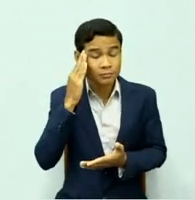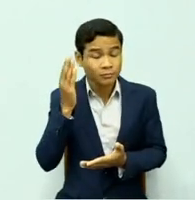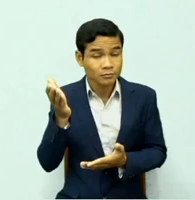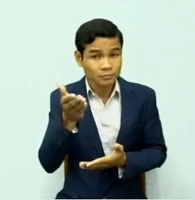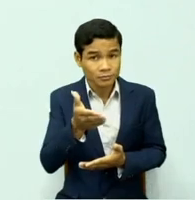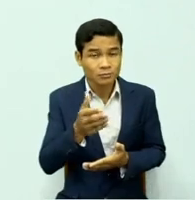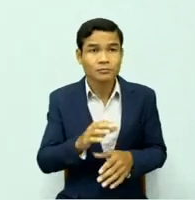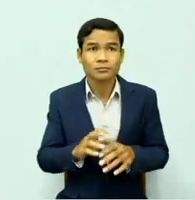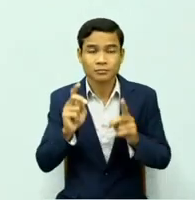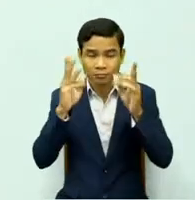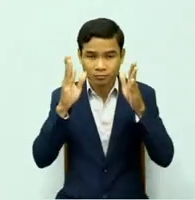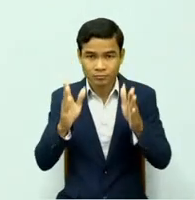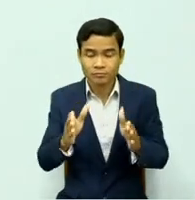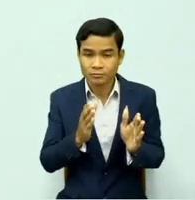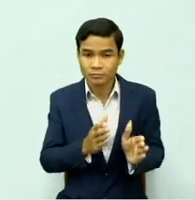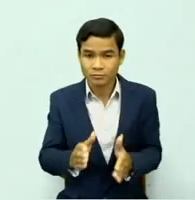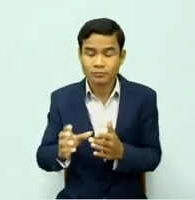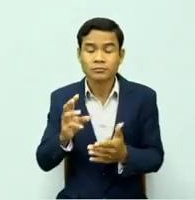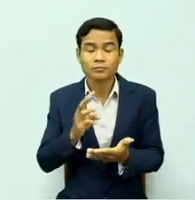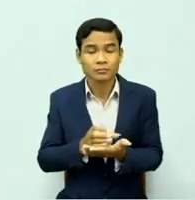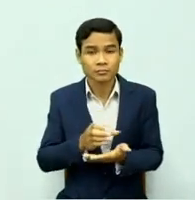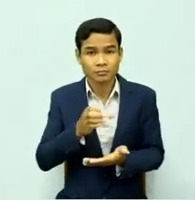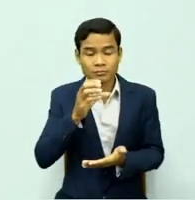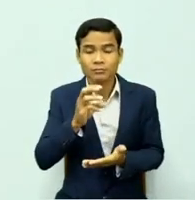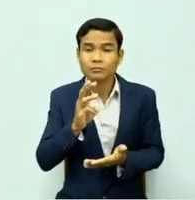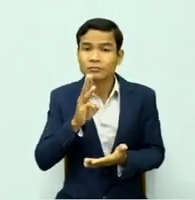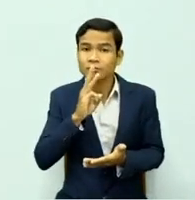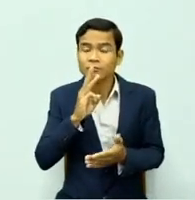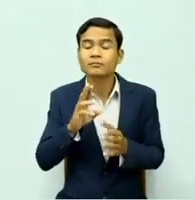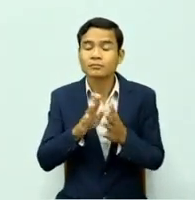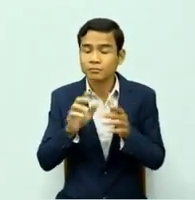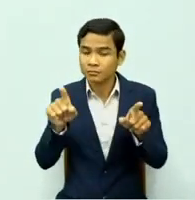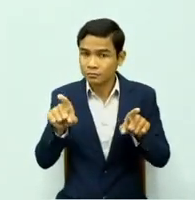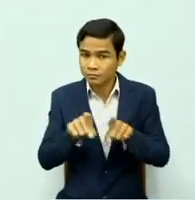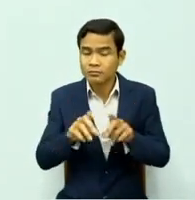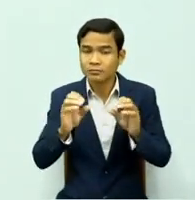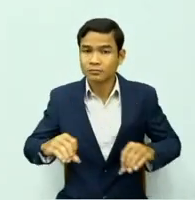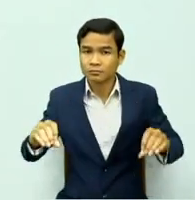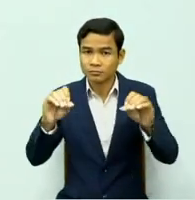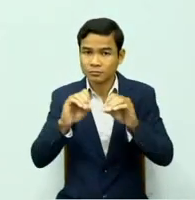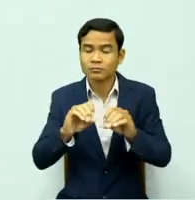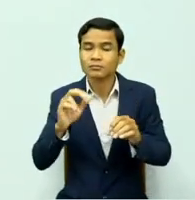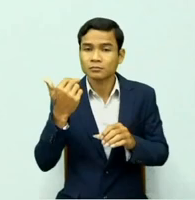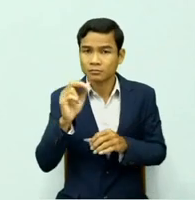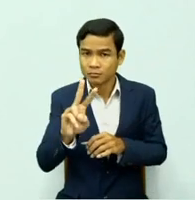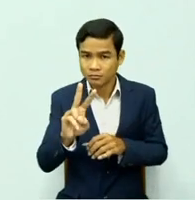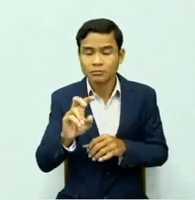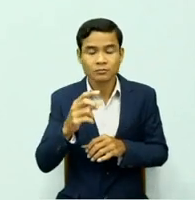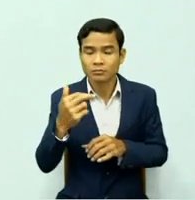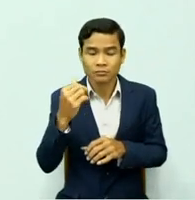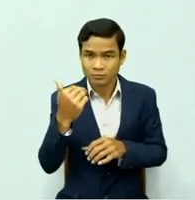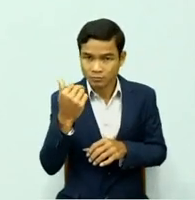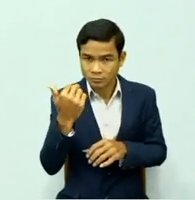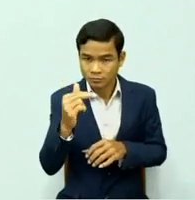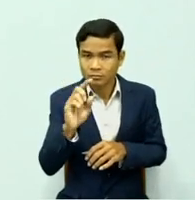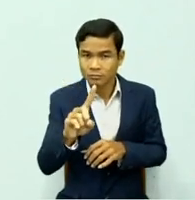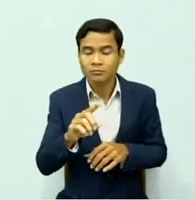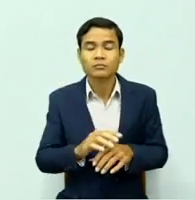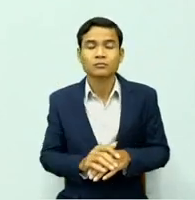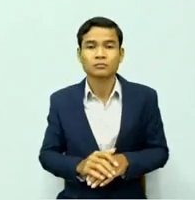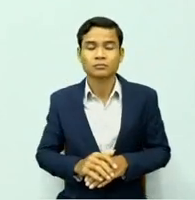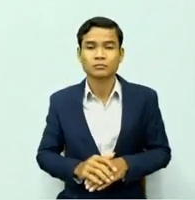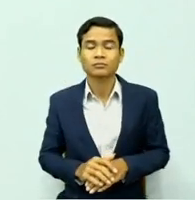ចាអ្នកគ្រូនឹងរៀបដបទឹកសិនមុនគេដូចលំនាំគំរូទី1ណាបាទអញ្ចឹងអ្នកគ្រូរៀប